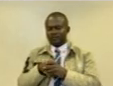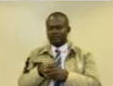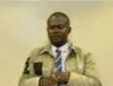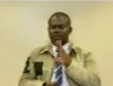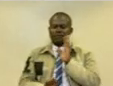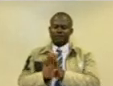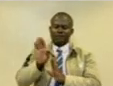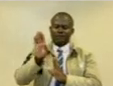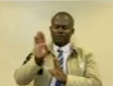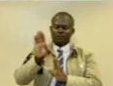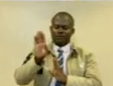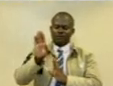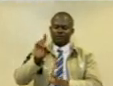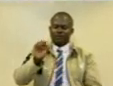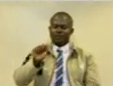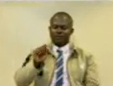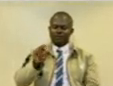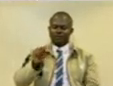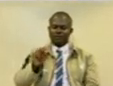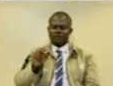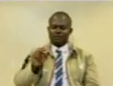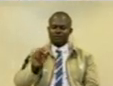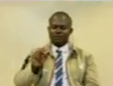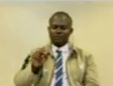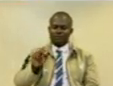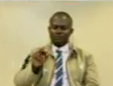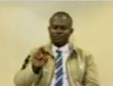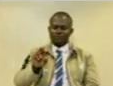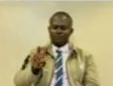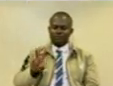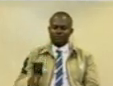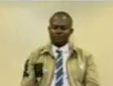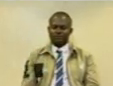kwiteza imbere D'Antoni Gasigwa Televiziyo y'u Rwanda i Kigali